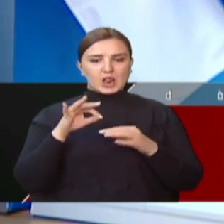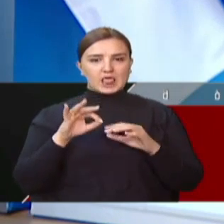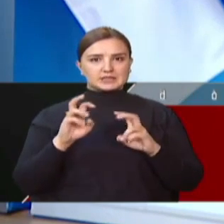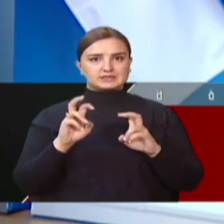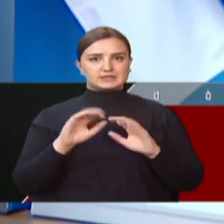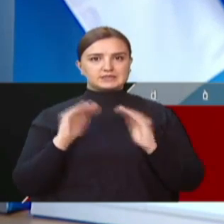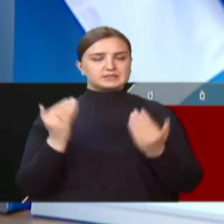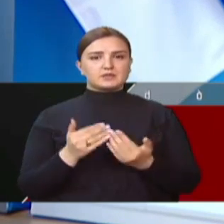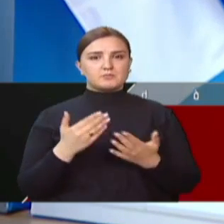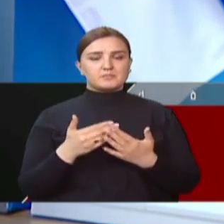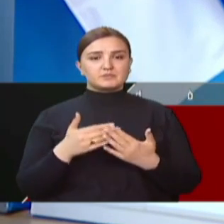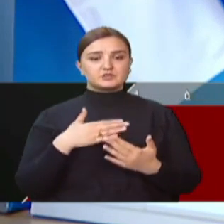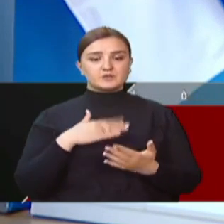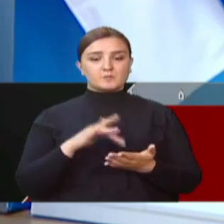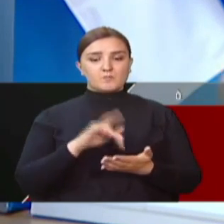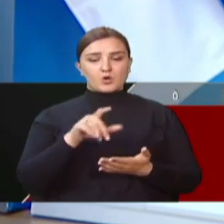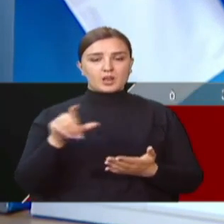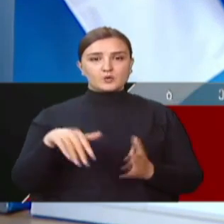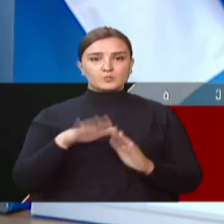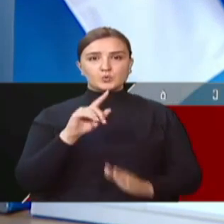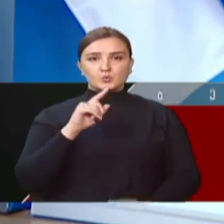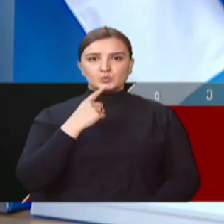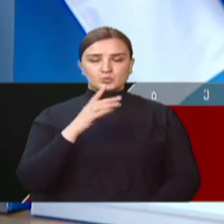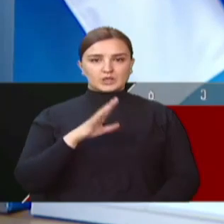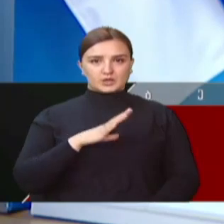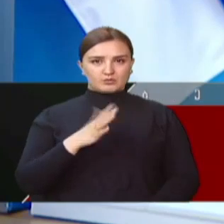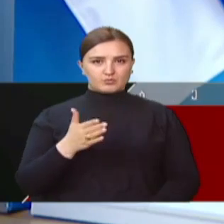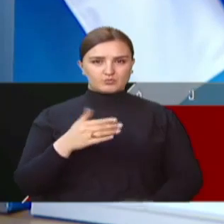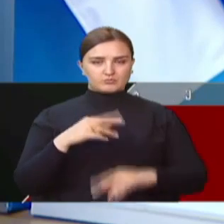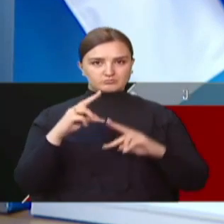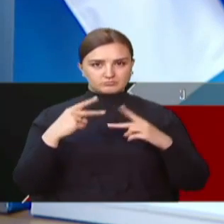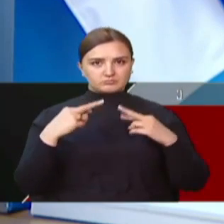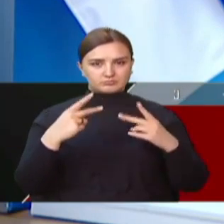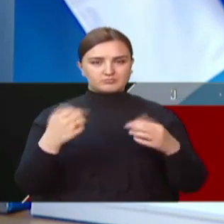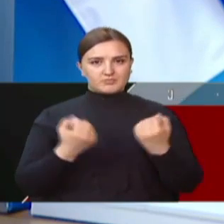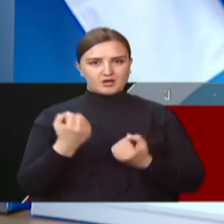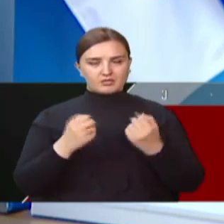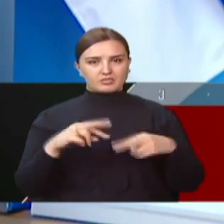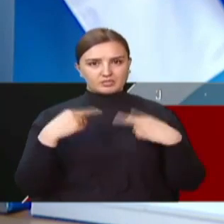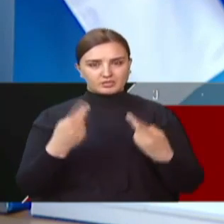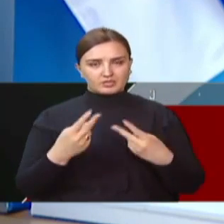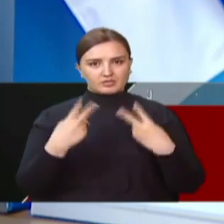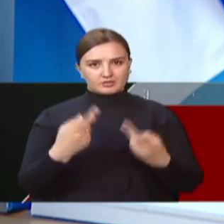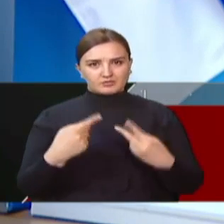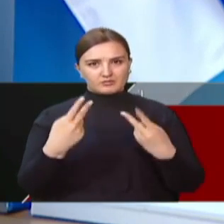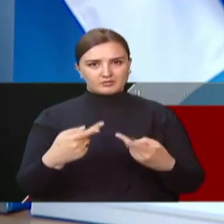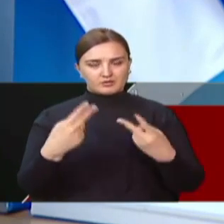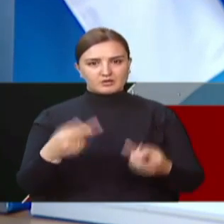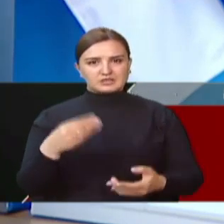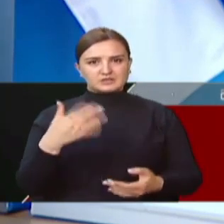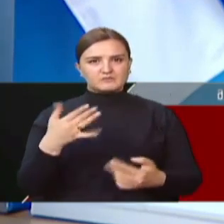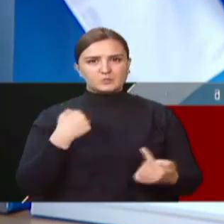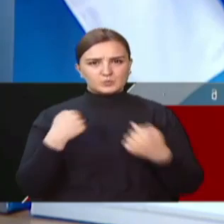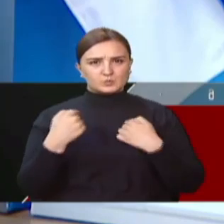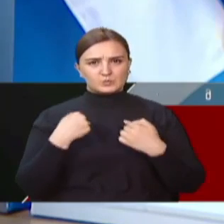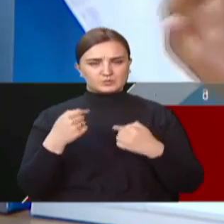თანამოქალაქეები, ადამიანები დაფრინავდნენ უფრო რთული მარშრუტებით, უფრო ძვირი მარშრუტებით, ანუ უფრო მეტად